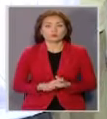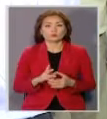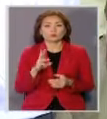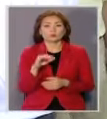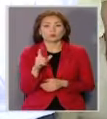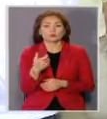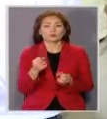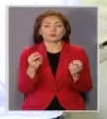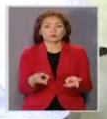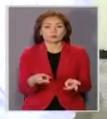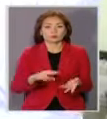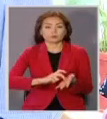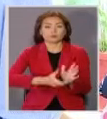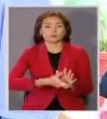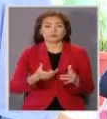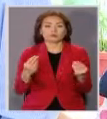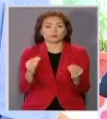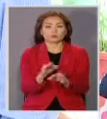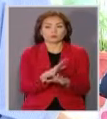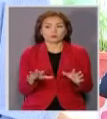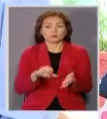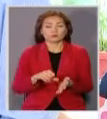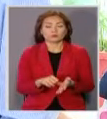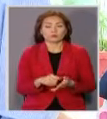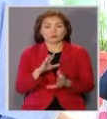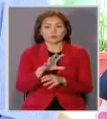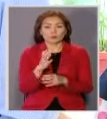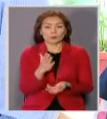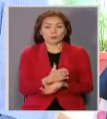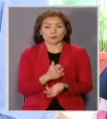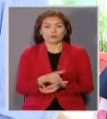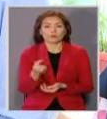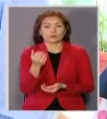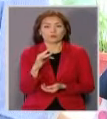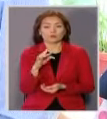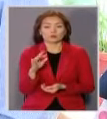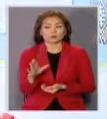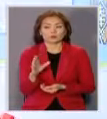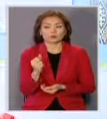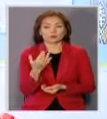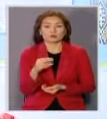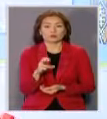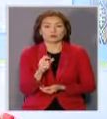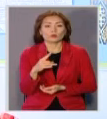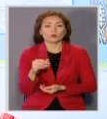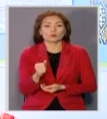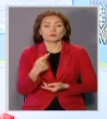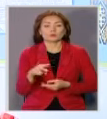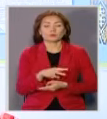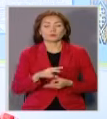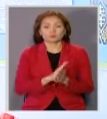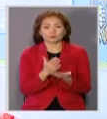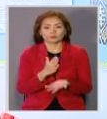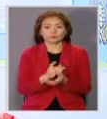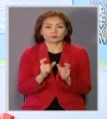музее открыт специальный уголок для великих учителей, где представлены фотографии Даирова Саткана и Махуловой Насеп. Несколько литературных